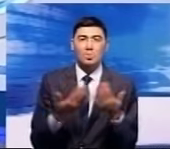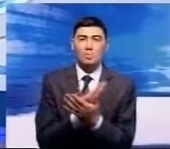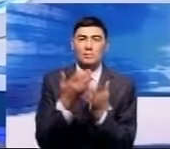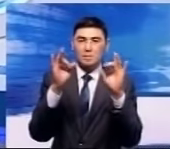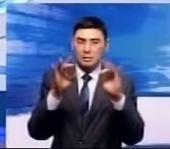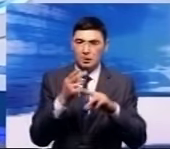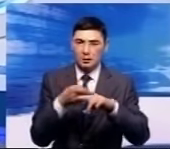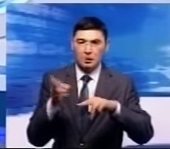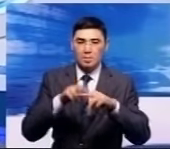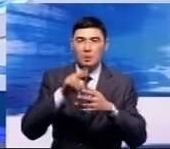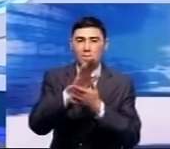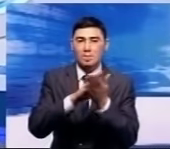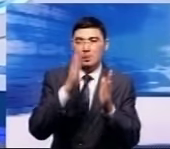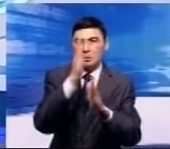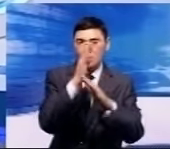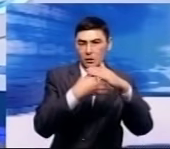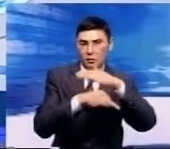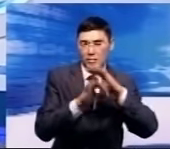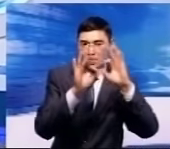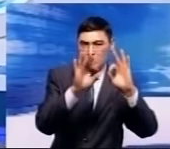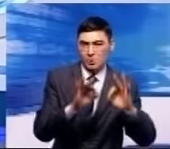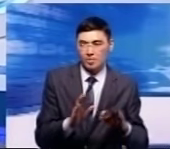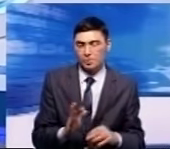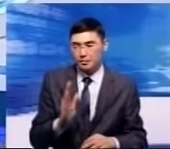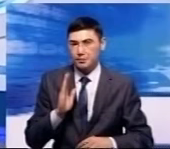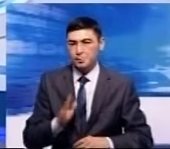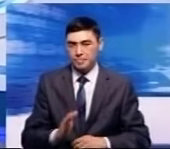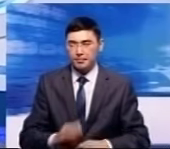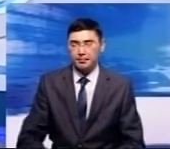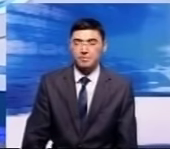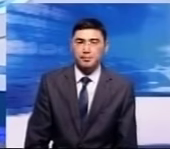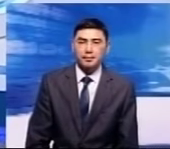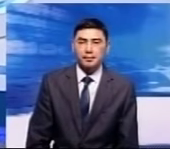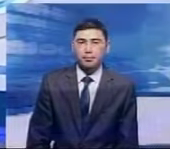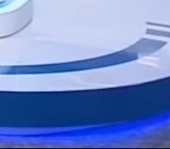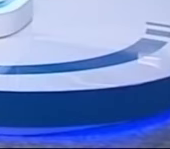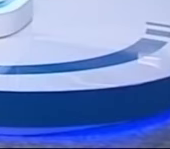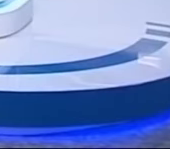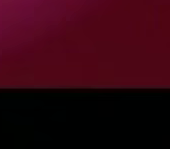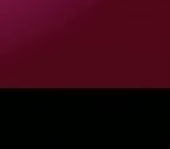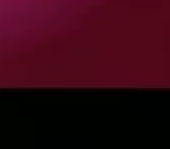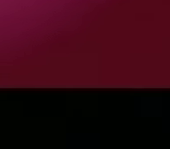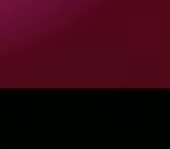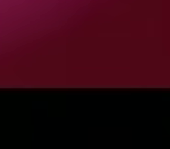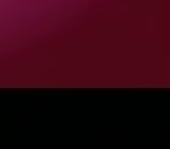новости к этому часу. Впереди вас ждет прогноз погоды, а мы с вами прощаемся. Всего доброго, до новых встреч.